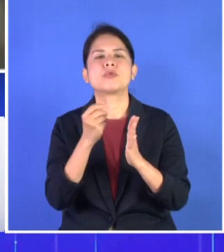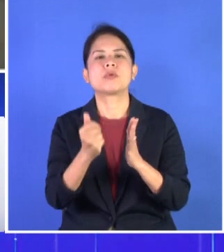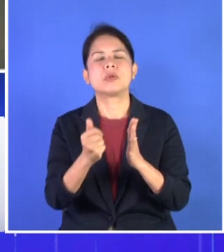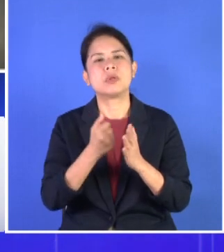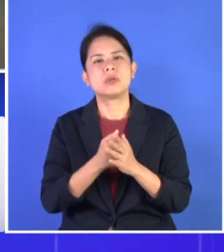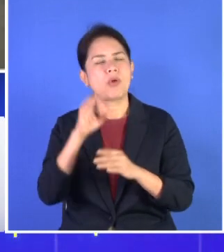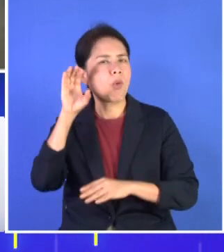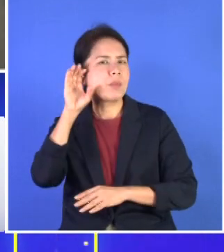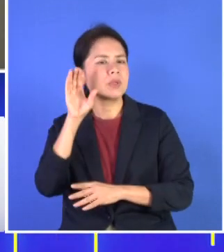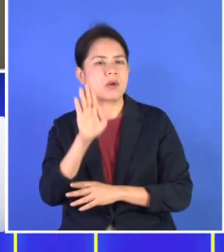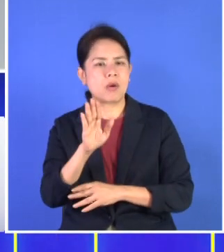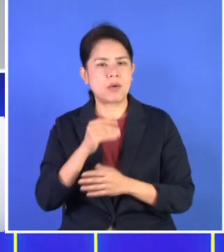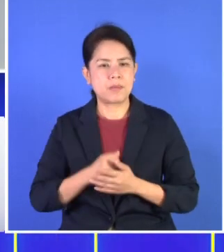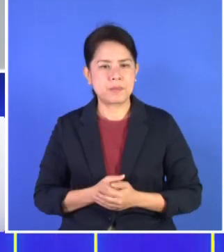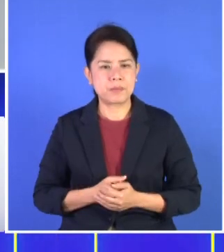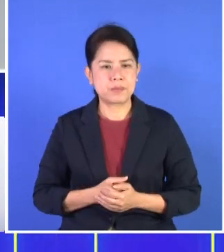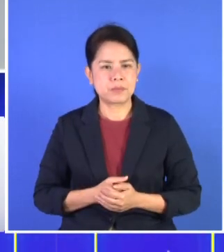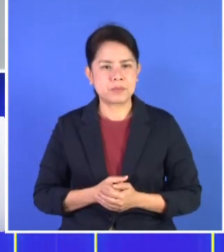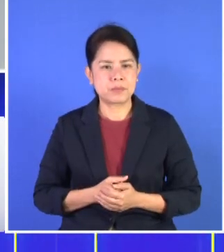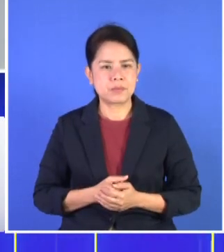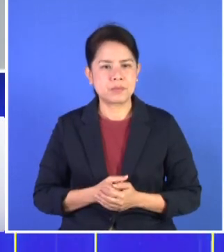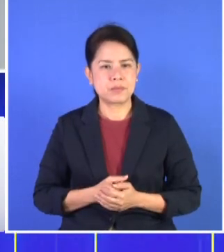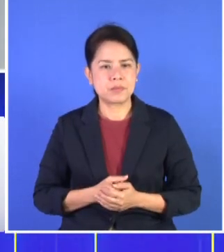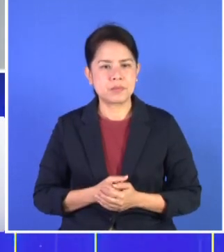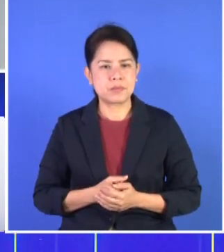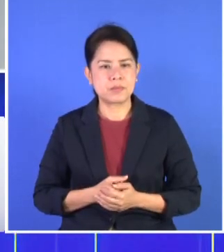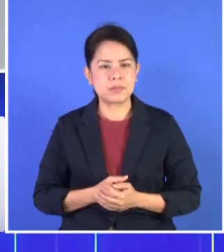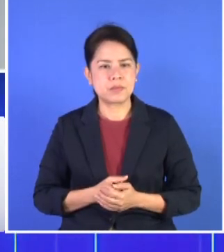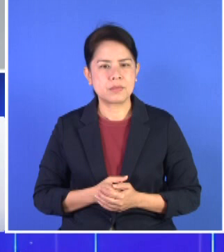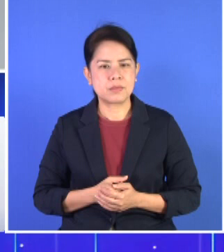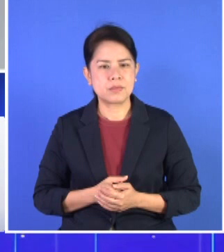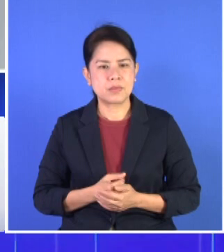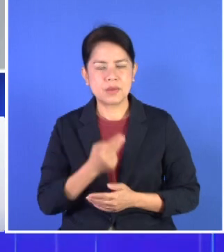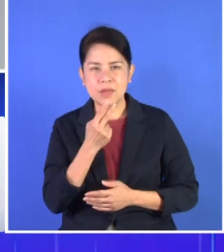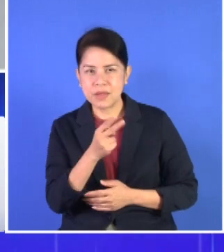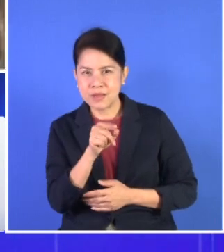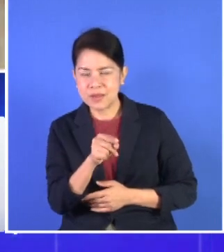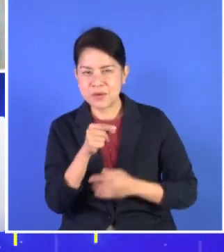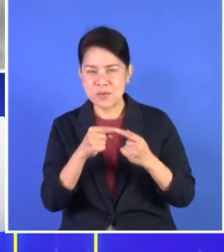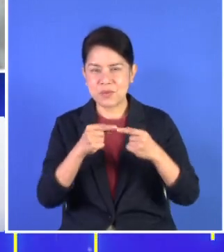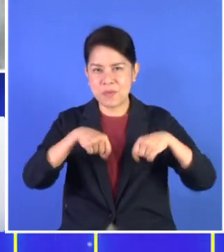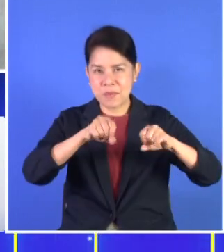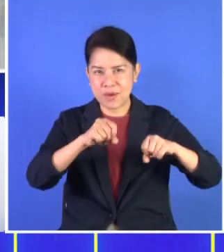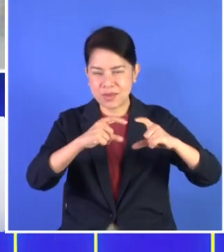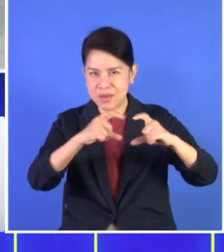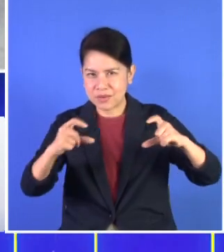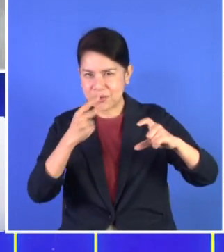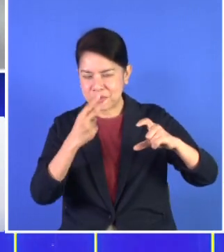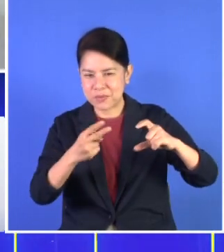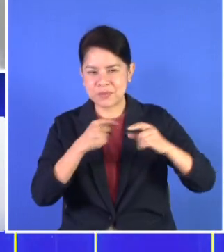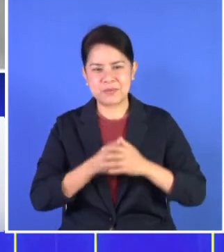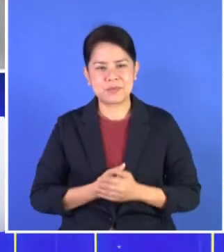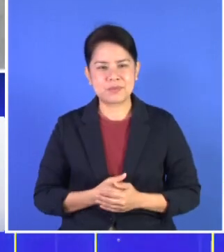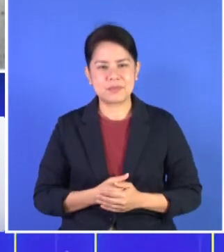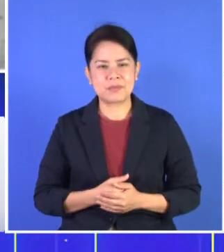เชื่อความเชื่อนี่ๆๆๆๆๆไอ้แมวตัวนี้มามันเดินใกมันเดินผ่านท้ายมอเตอร์ไซค์ 8479รู้ๆๆแหมรู้